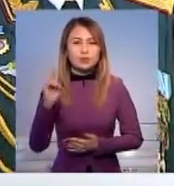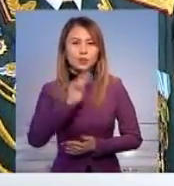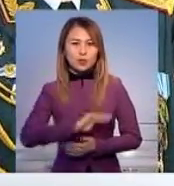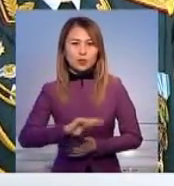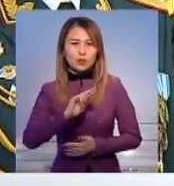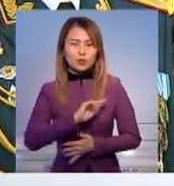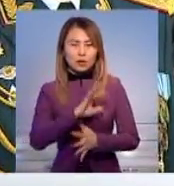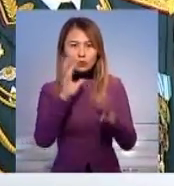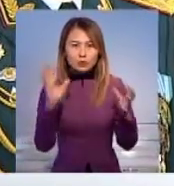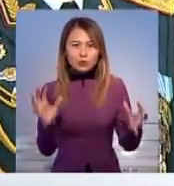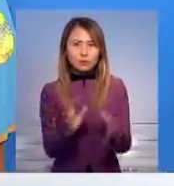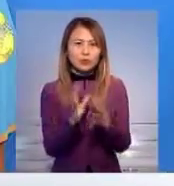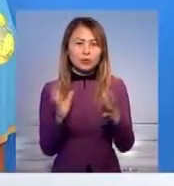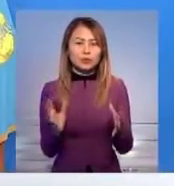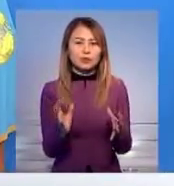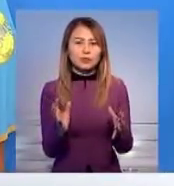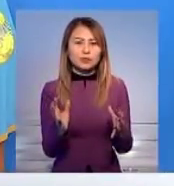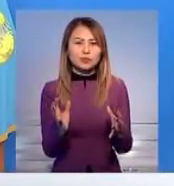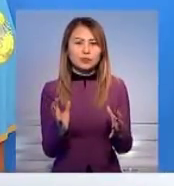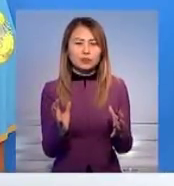қызметтеріңді бағалау бір жағынан.